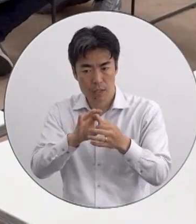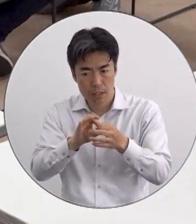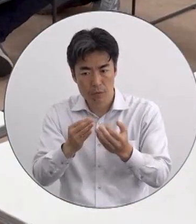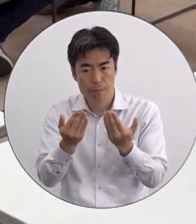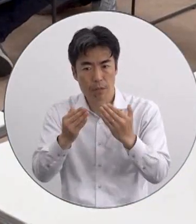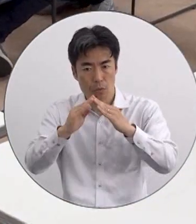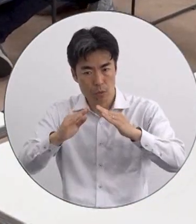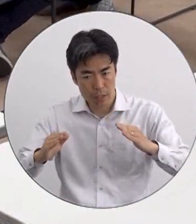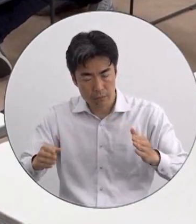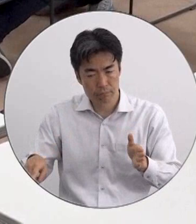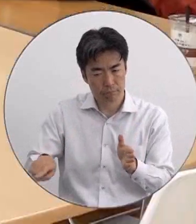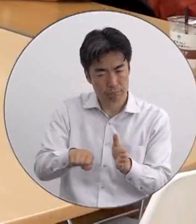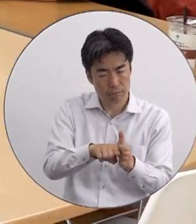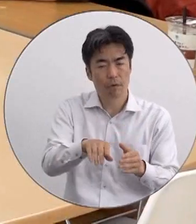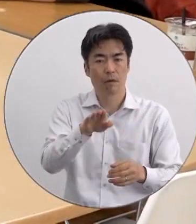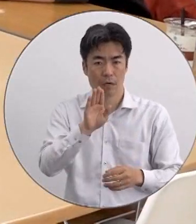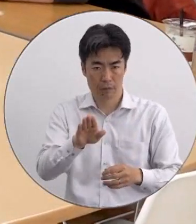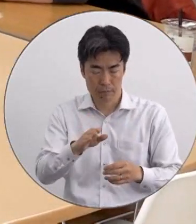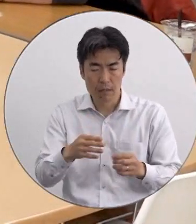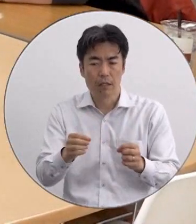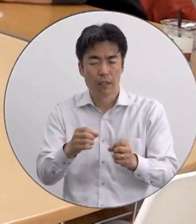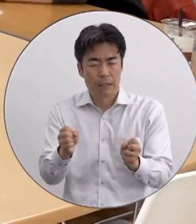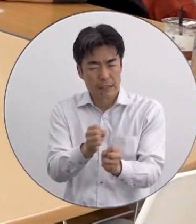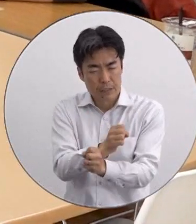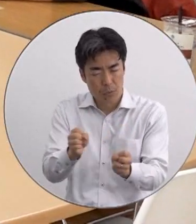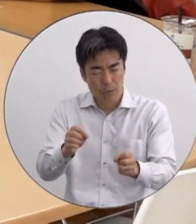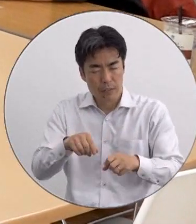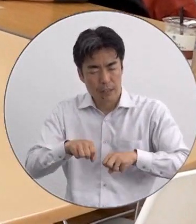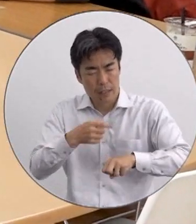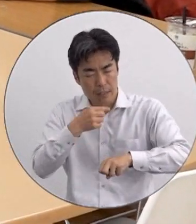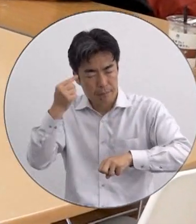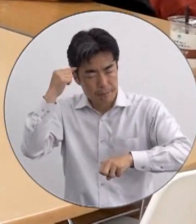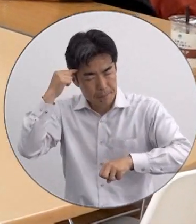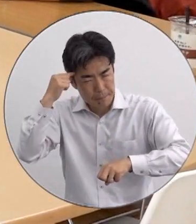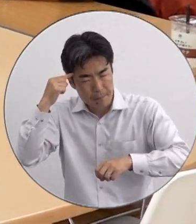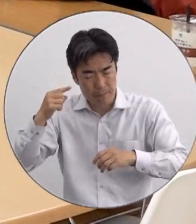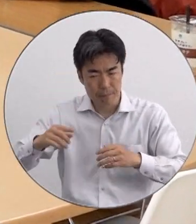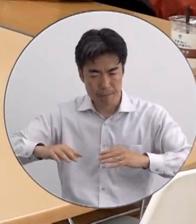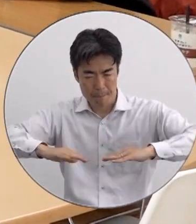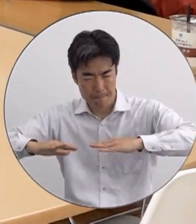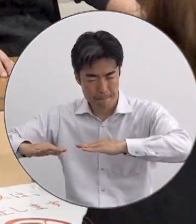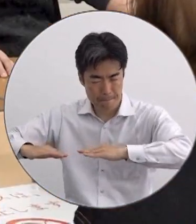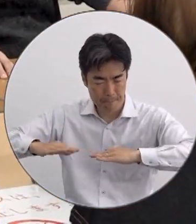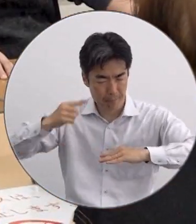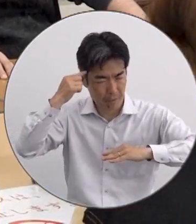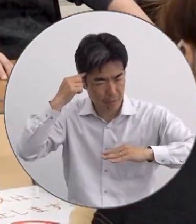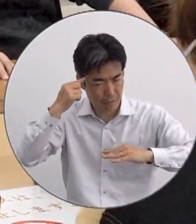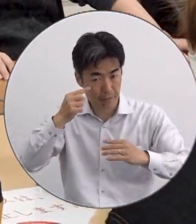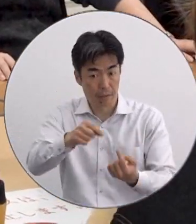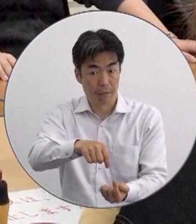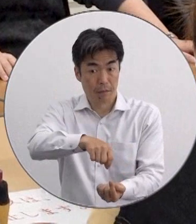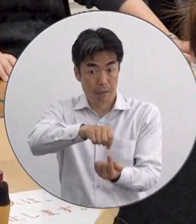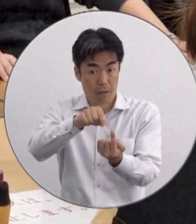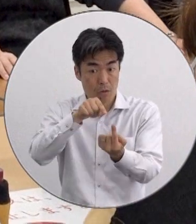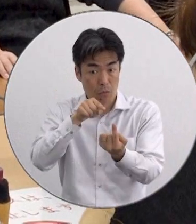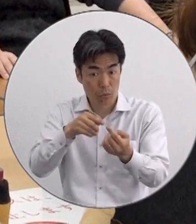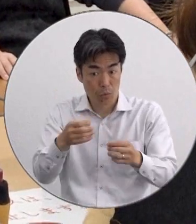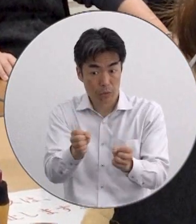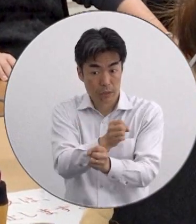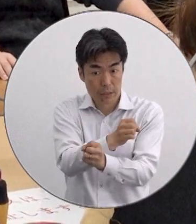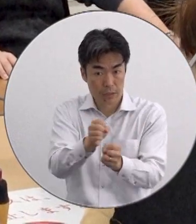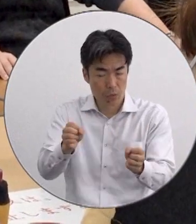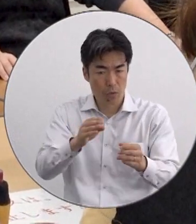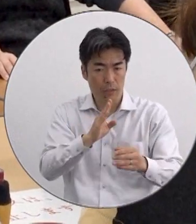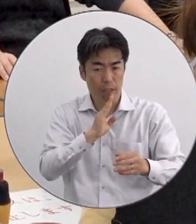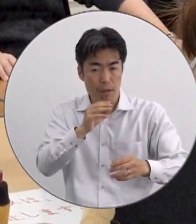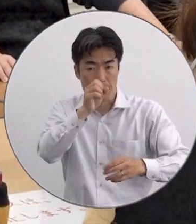で行ってきております。いろんな事業をやりたいなと皆さんで考えます。考えた後で、じゃあこの事業を